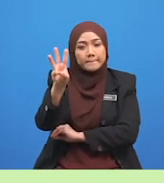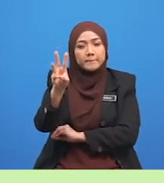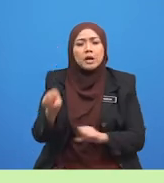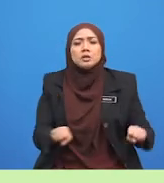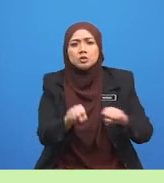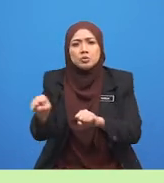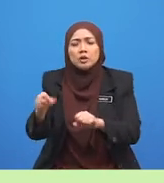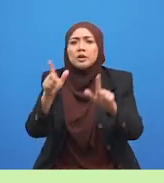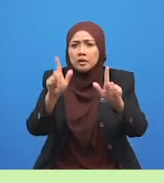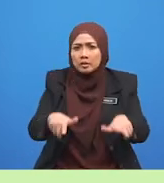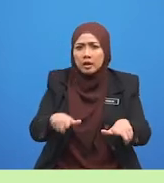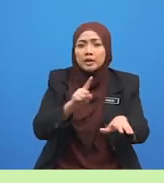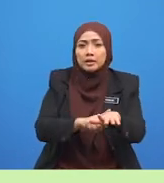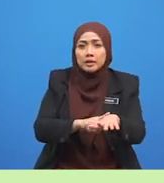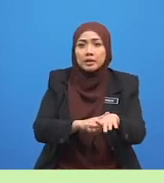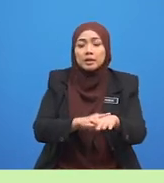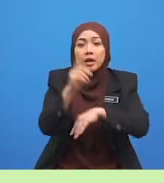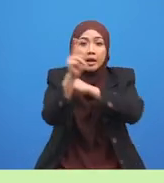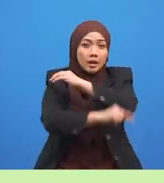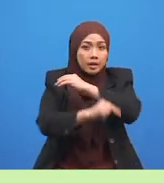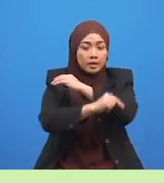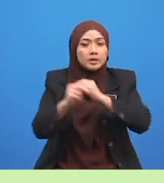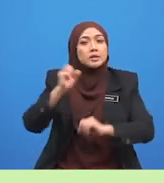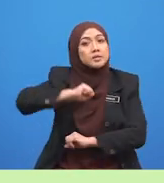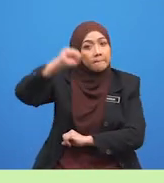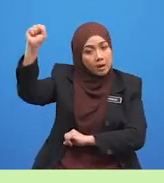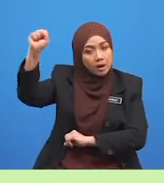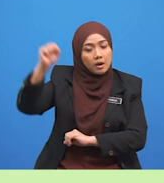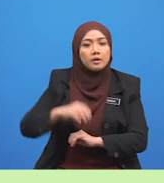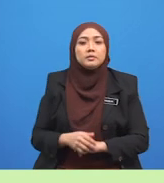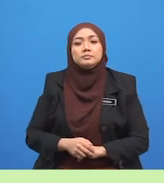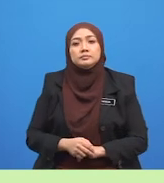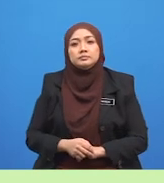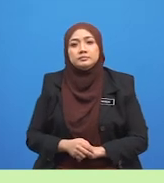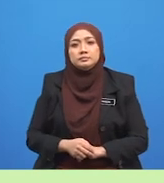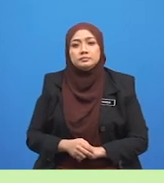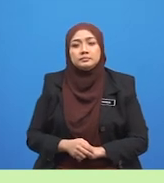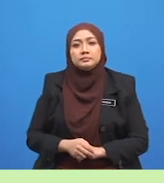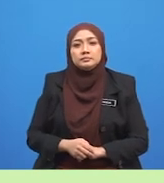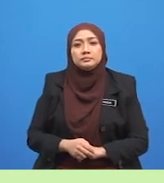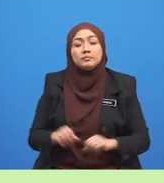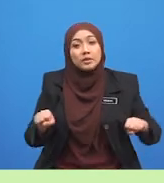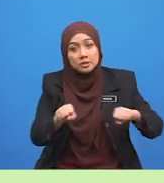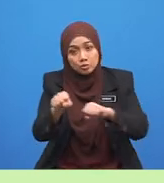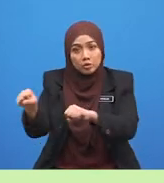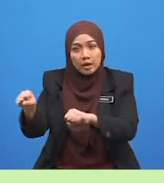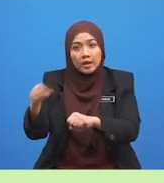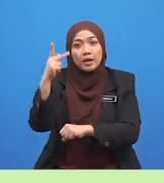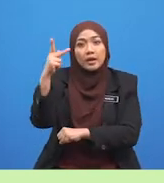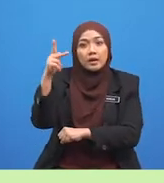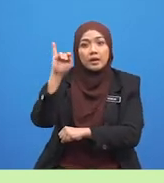ini terletak di negeri Sabah. Nama sungai ini ialah Sungai